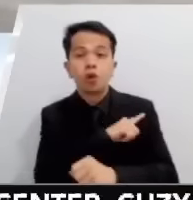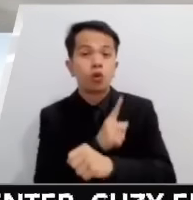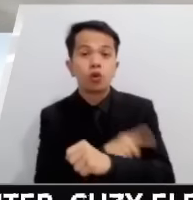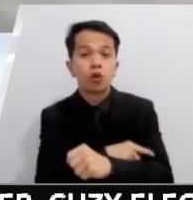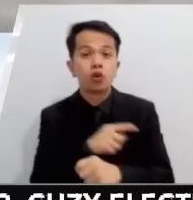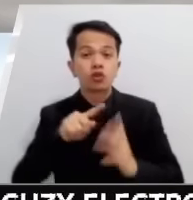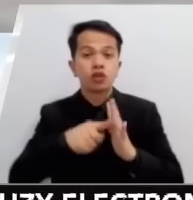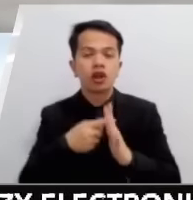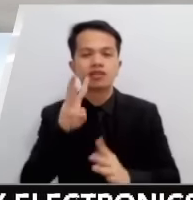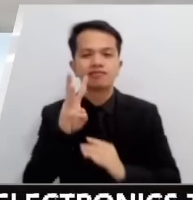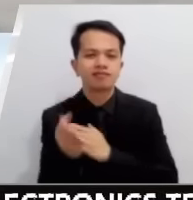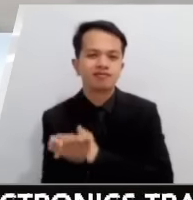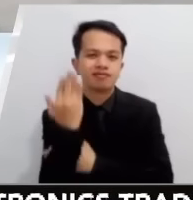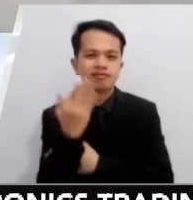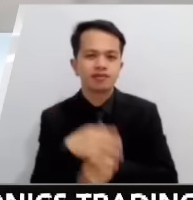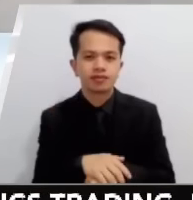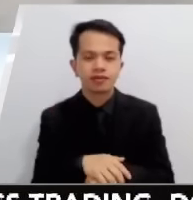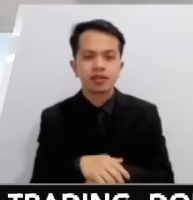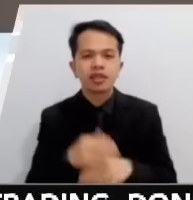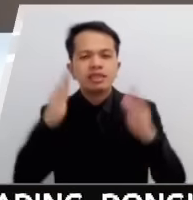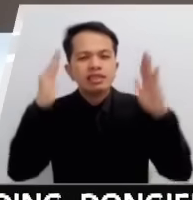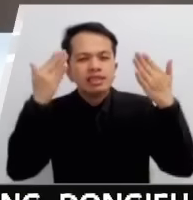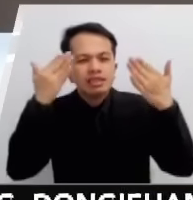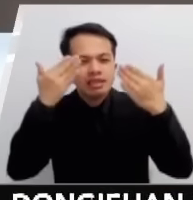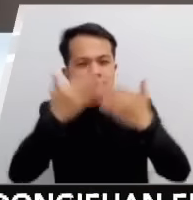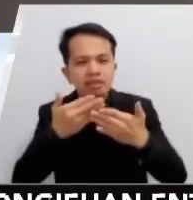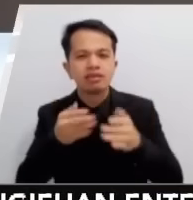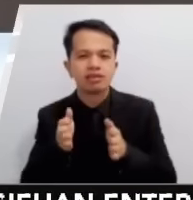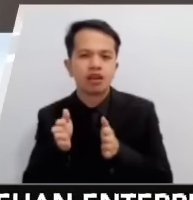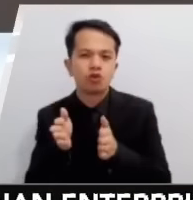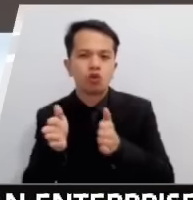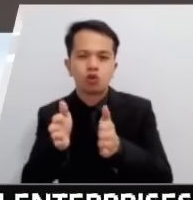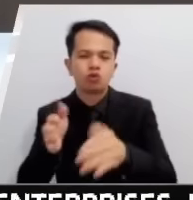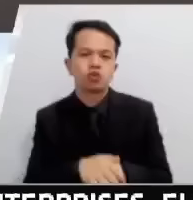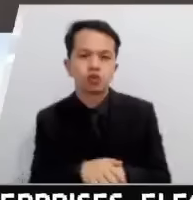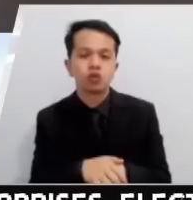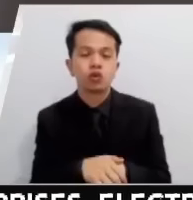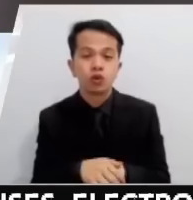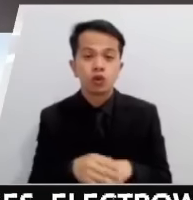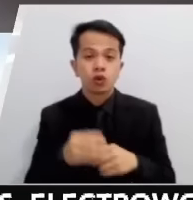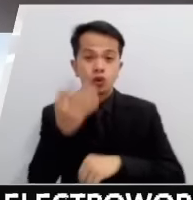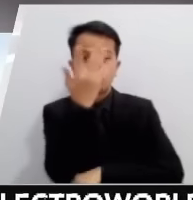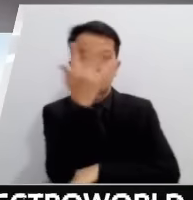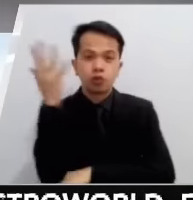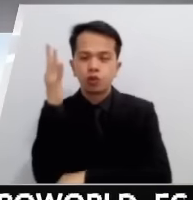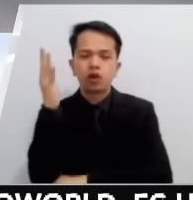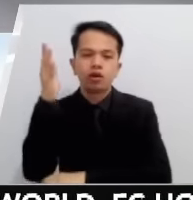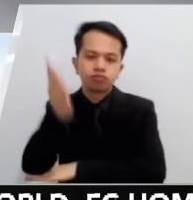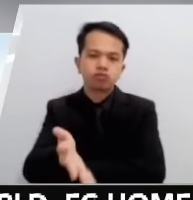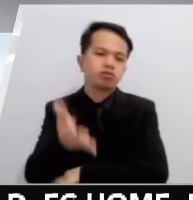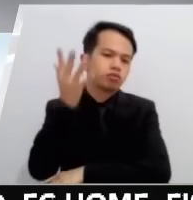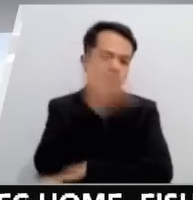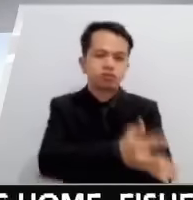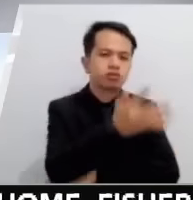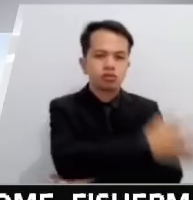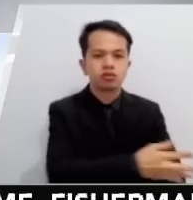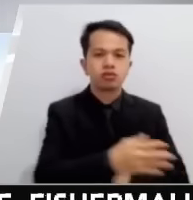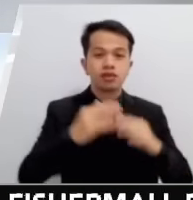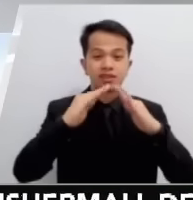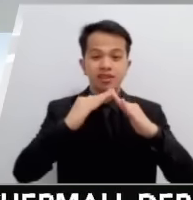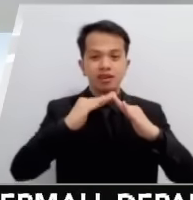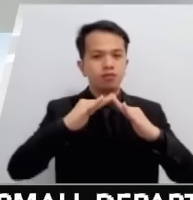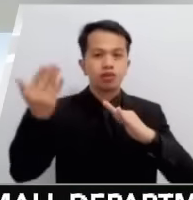pagkakakataong zero visibility na sa kalsada ilang puno na rin ang natumba natuklap ang bubong ng covered court sa